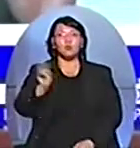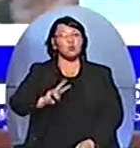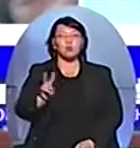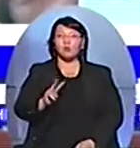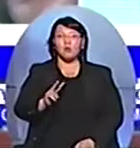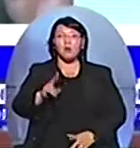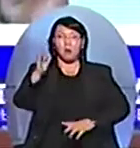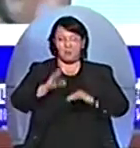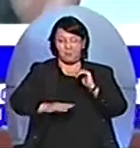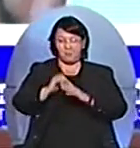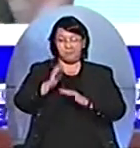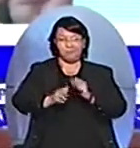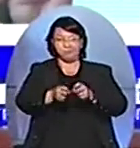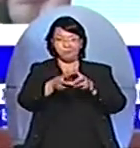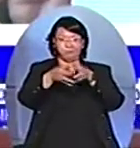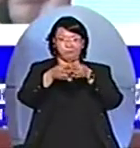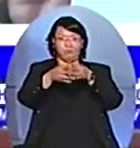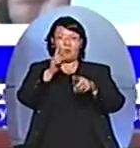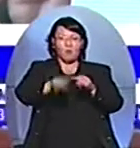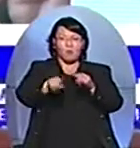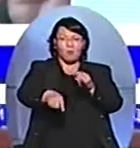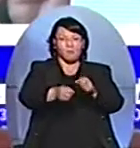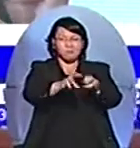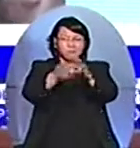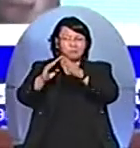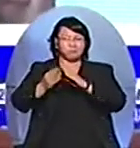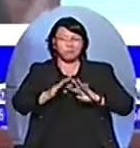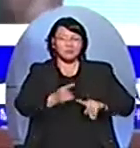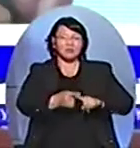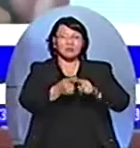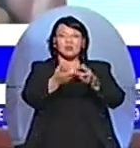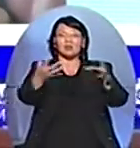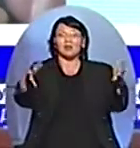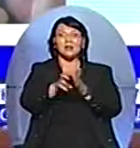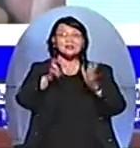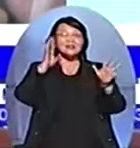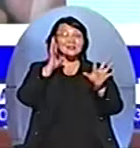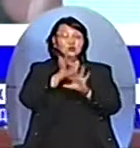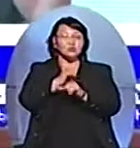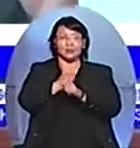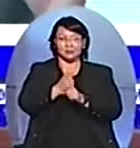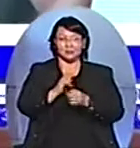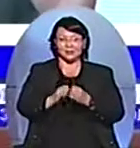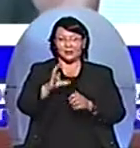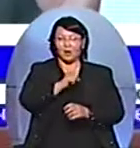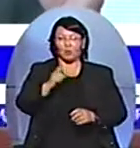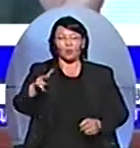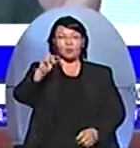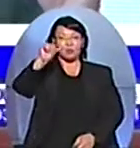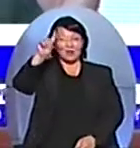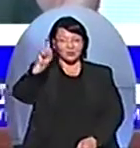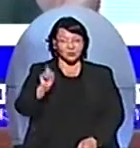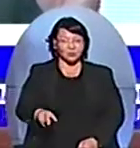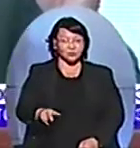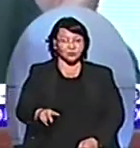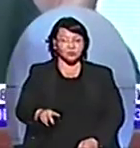хангамжийг нэмэгдүүлэх ажлыг зохион байгуулна. За, энэний санхүүжилттэй асуудлууд дээр нь одоо шинэ туурах 300 саяг